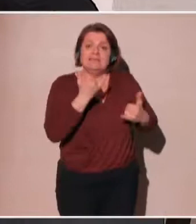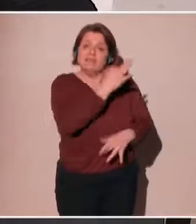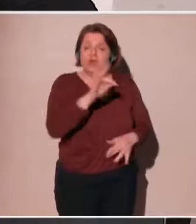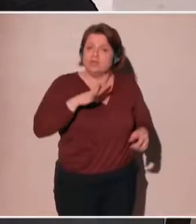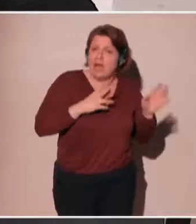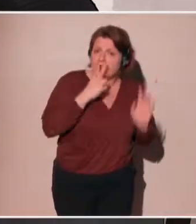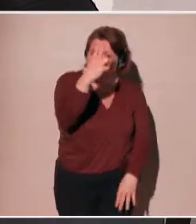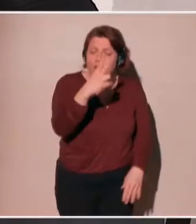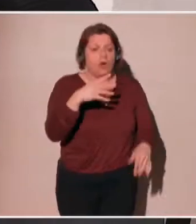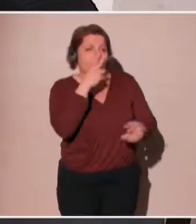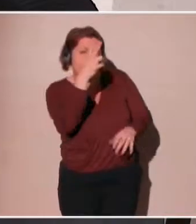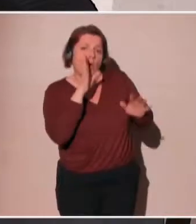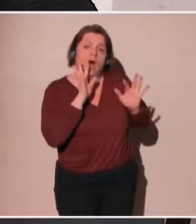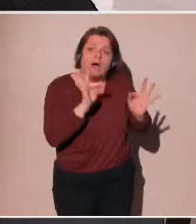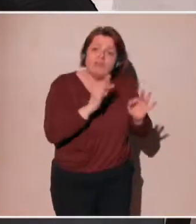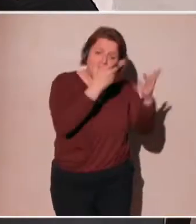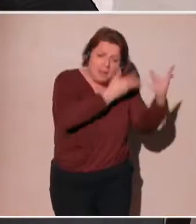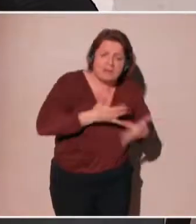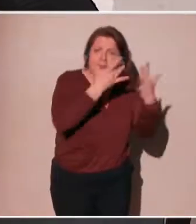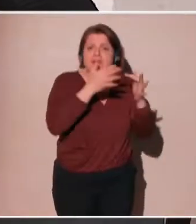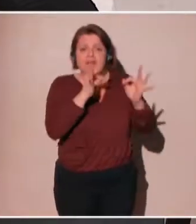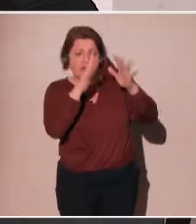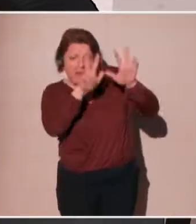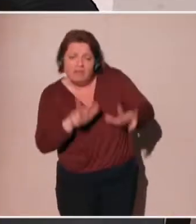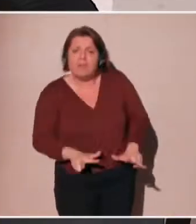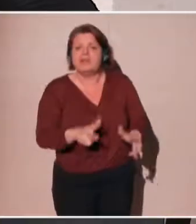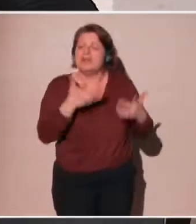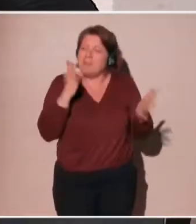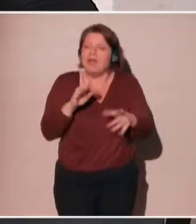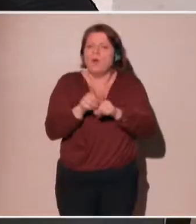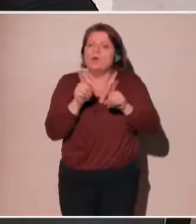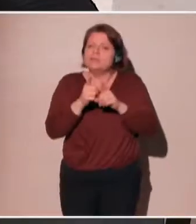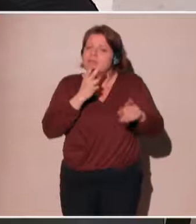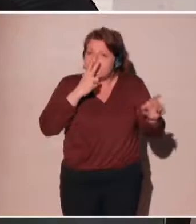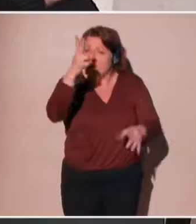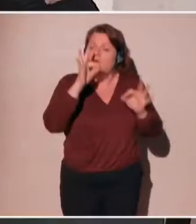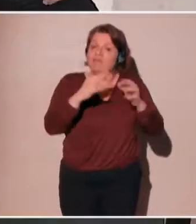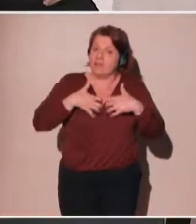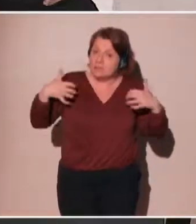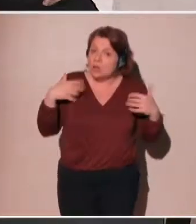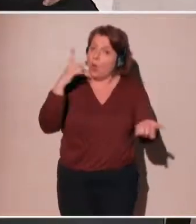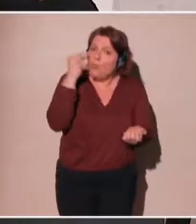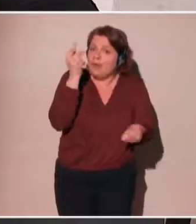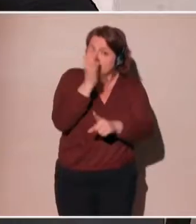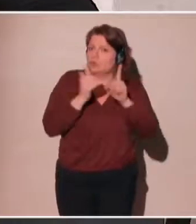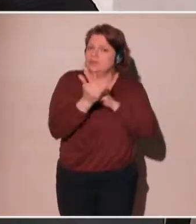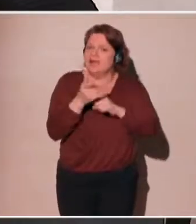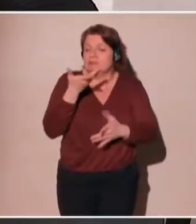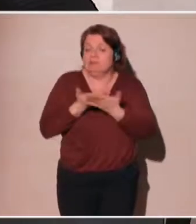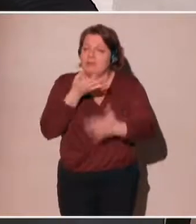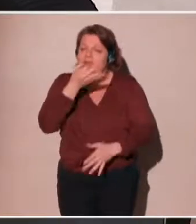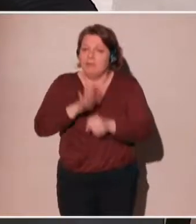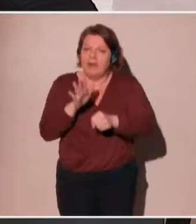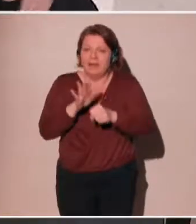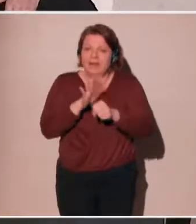des talents en mathématiques, des talents en informatique, mais aussi, on ne l'a peut-être pas assez dit, des talents en sciences humaines et sociales, parce que toutes les